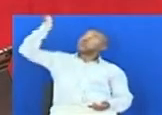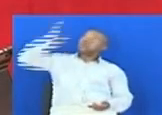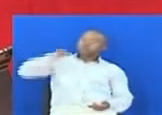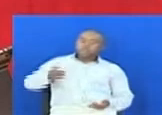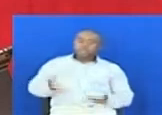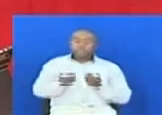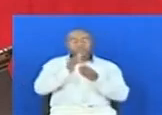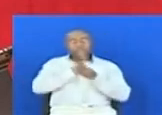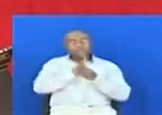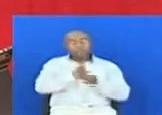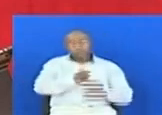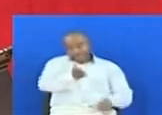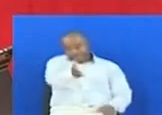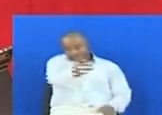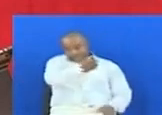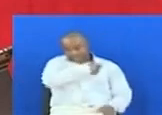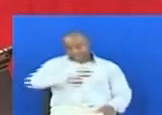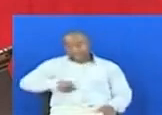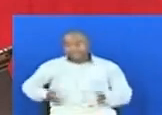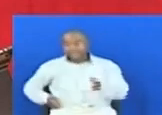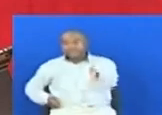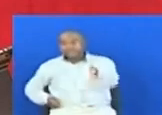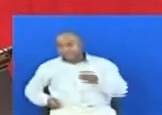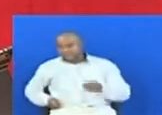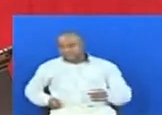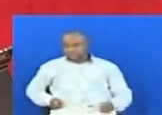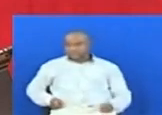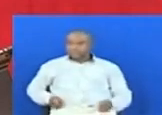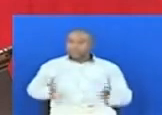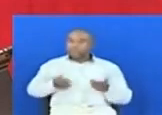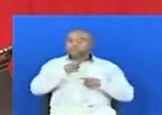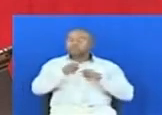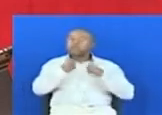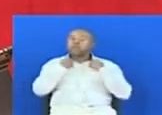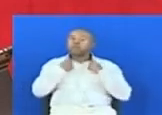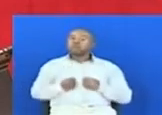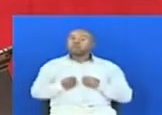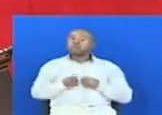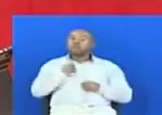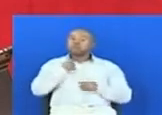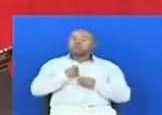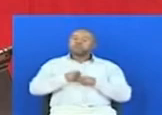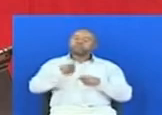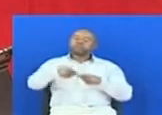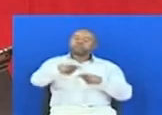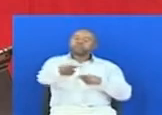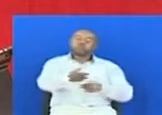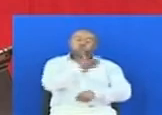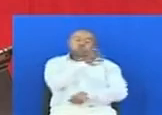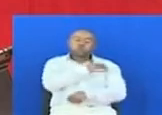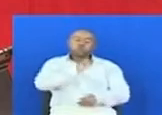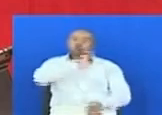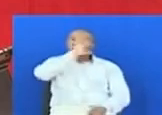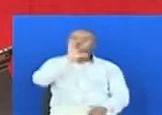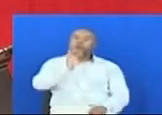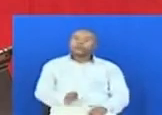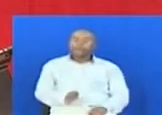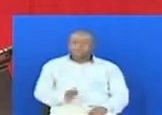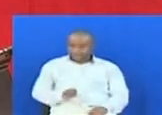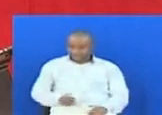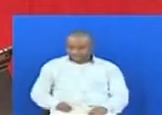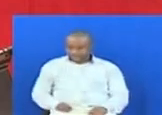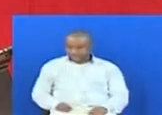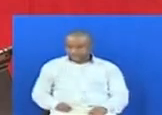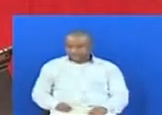kumuongoza Mheshimiwa wetu Rais aweze kuendelea kudumu na aweze kufanya kazi kwa ajili ya kuwahudumia Watanzania wote kwa namna ambavyo sisi tunaendelea